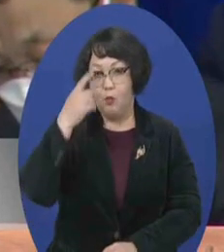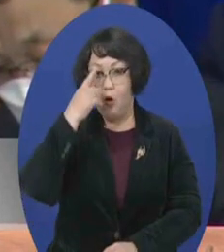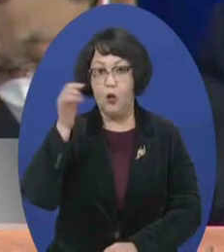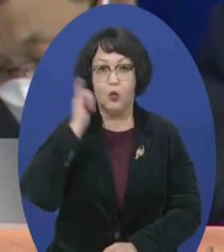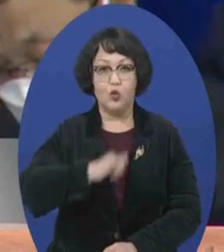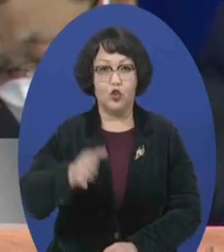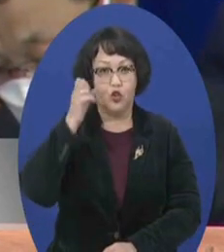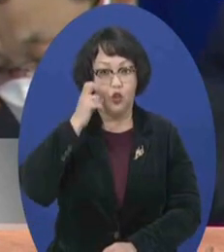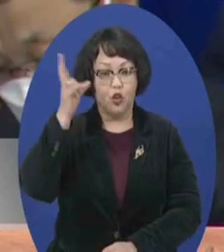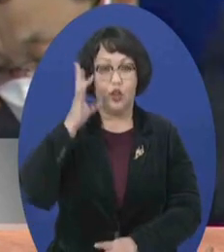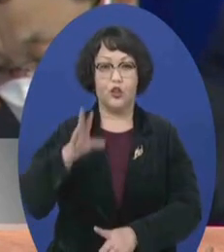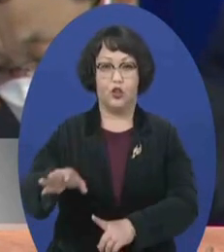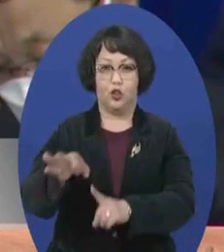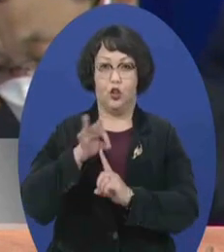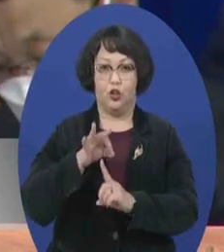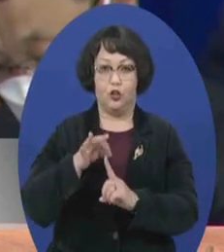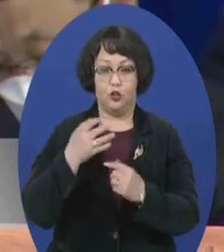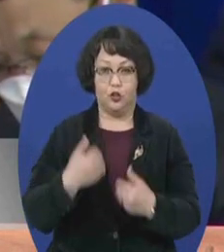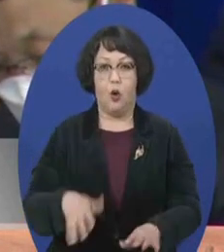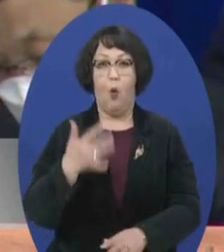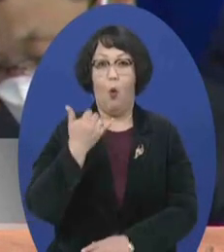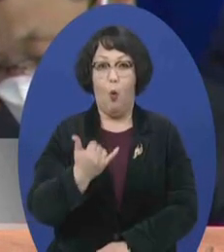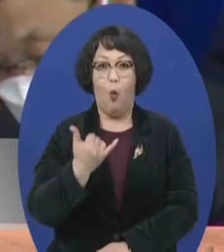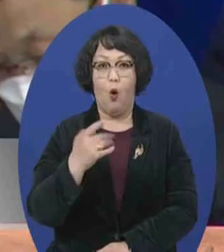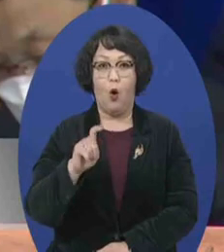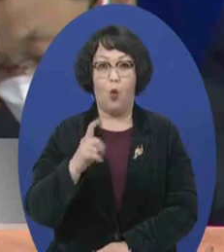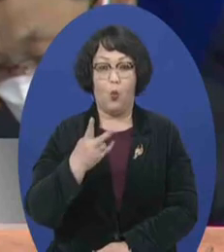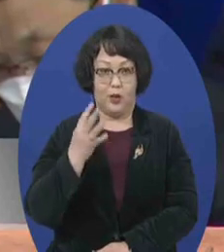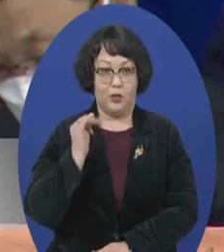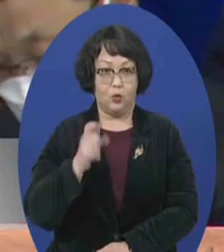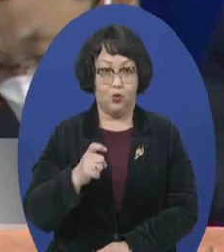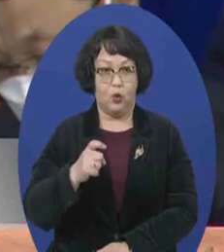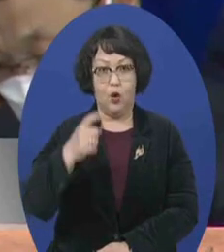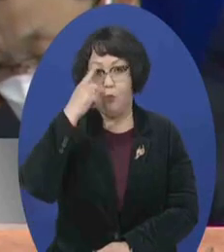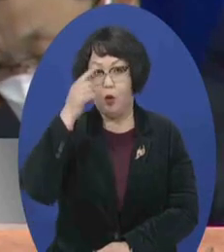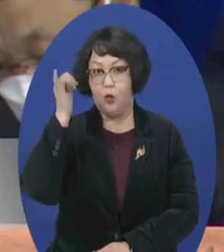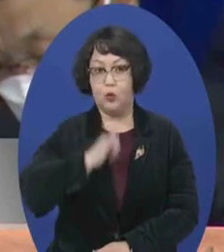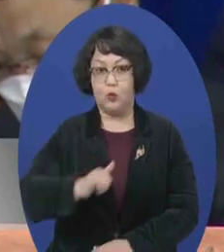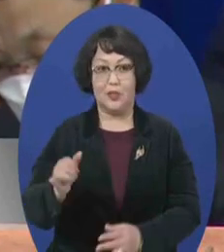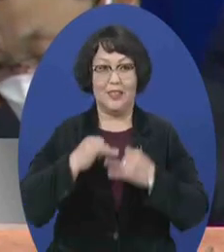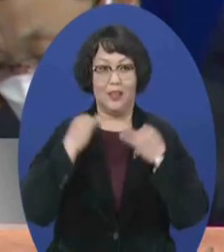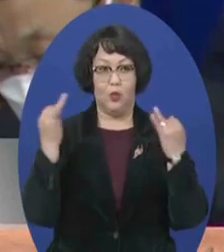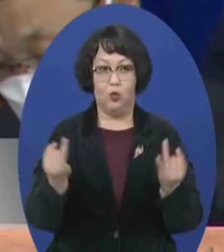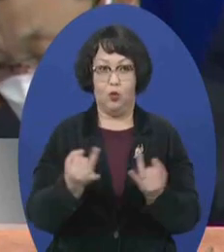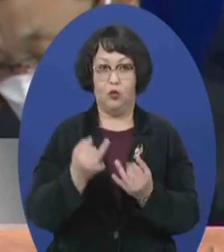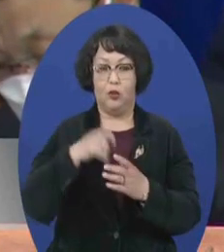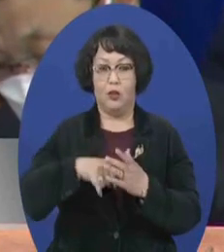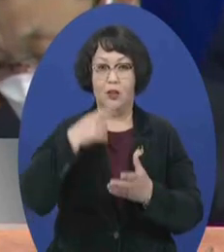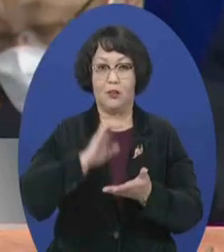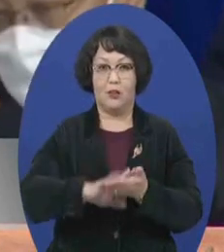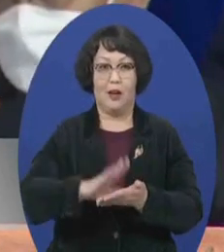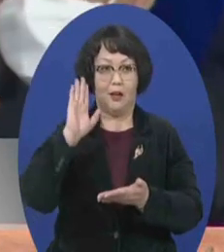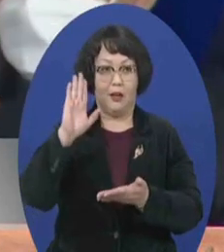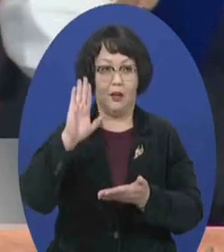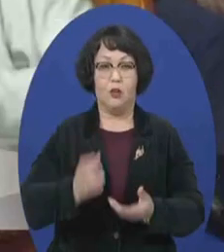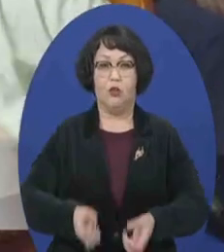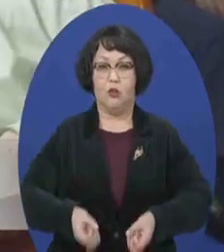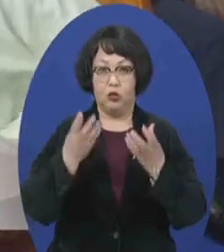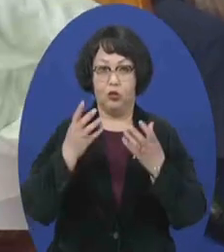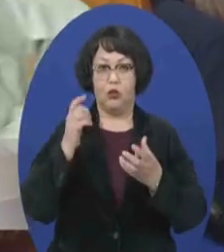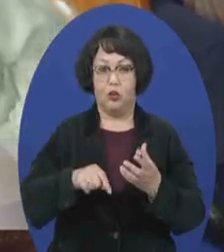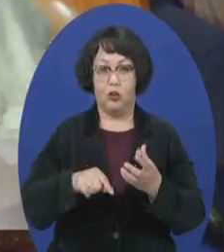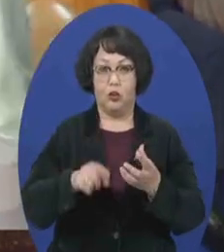Монгол улсын ерөнхийлөгчөөр сонгогдсон Ухнаагийн хөрөлс өх Монгол улсын их хурлд тангараа өргөнө.